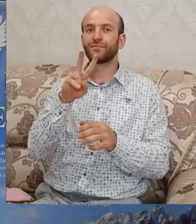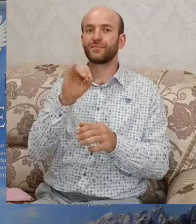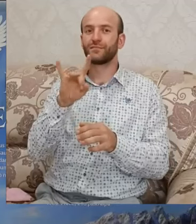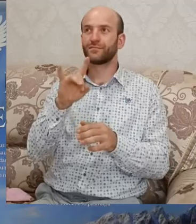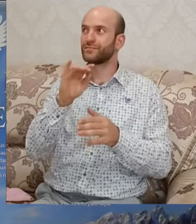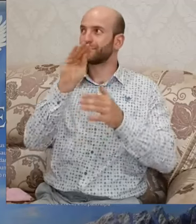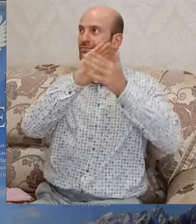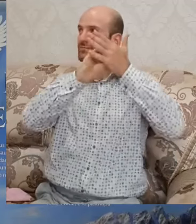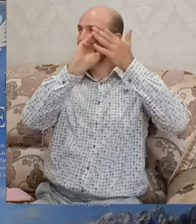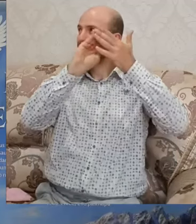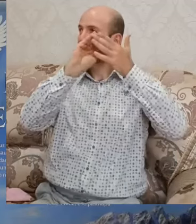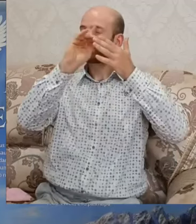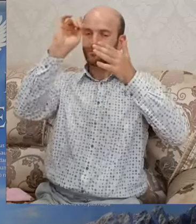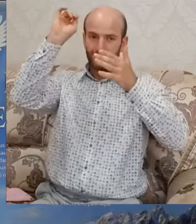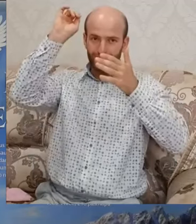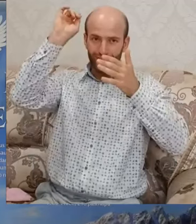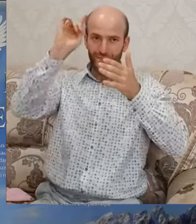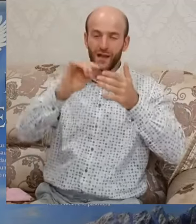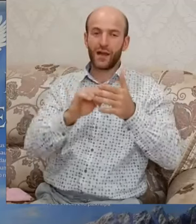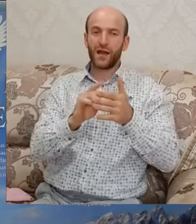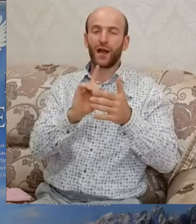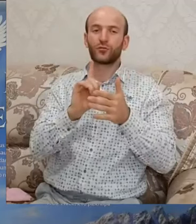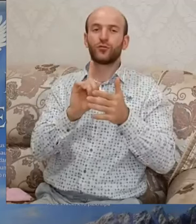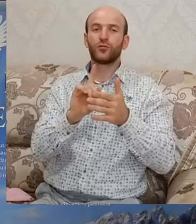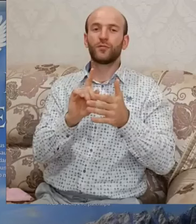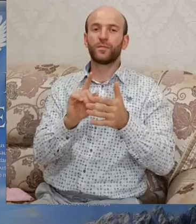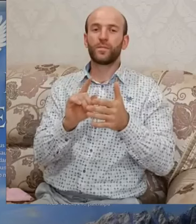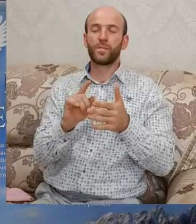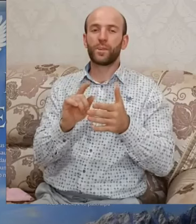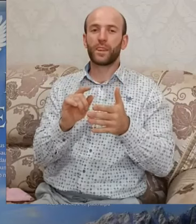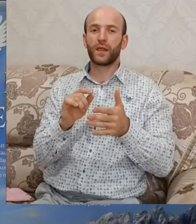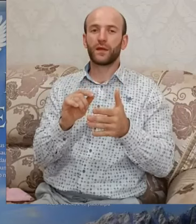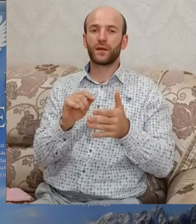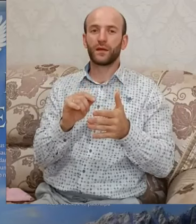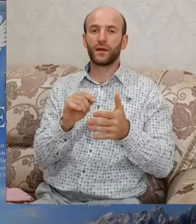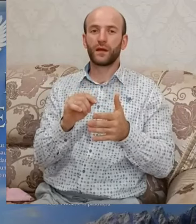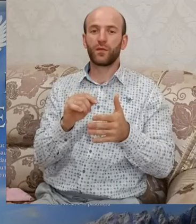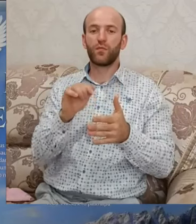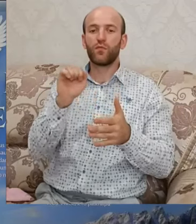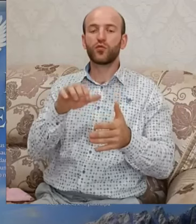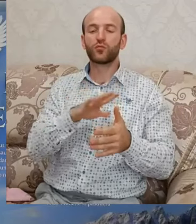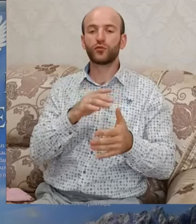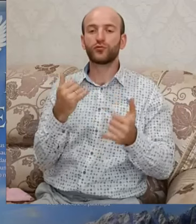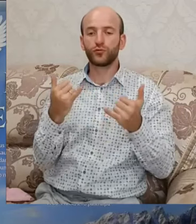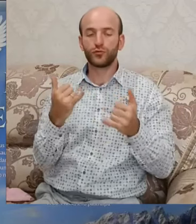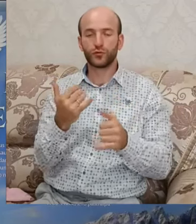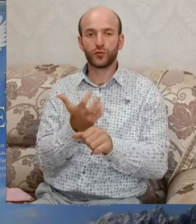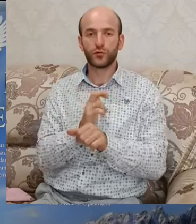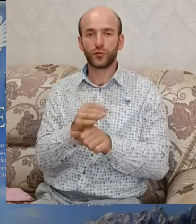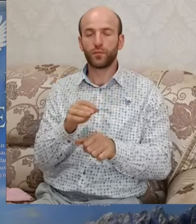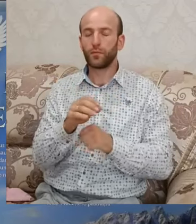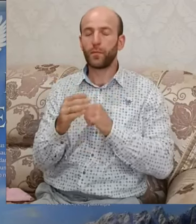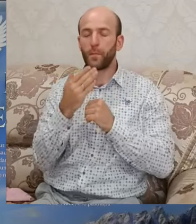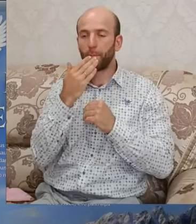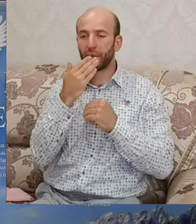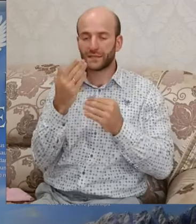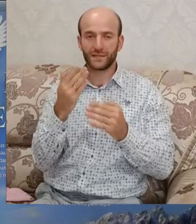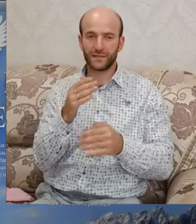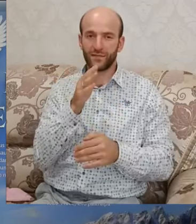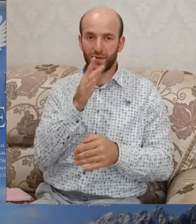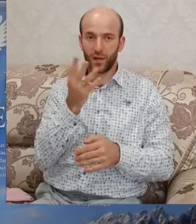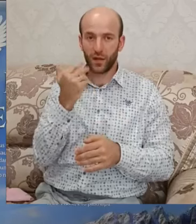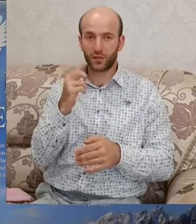Dievas daro savo paskutinį pašaukimą. Может быть, сейчас именно то время, когда Бог делает свой последний призыв. gali